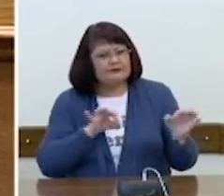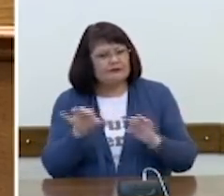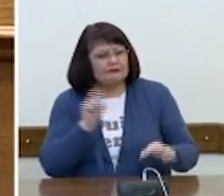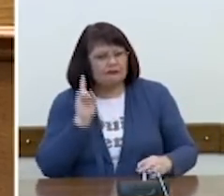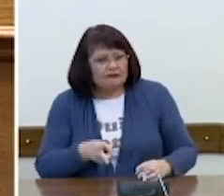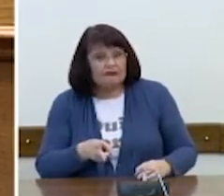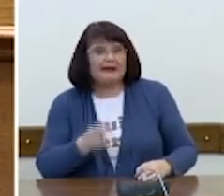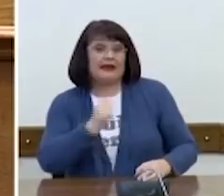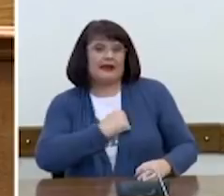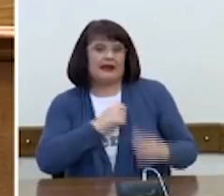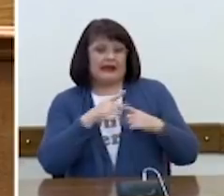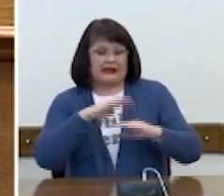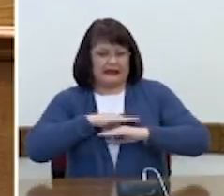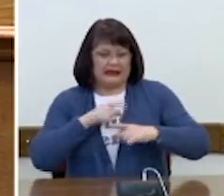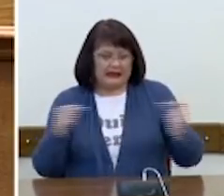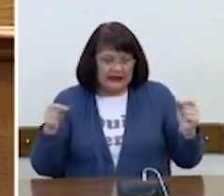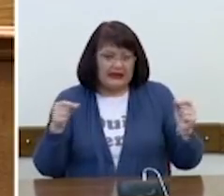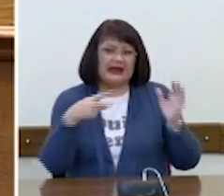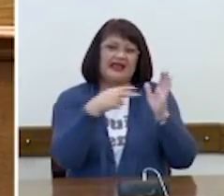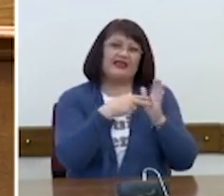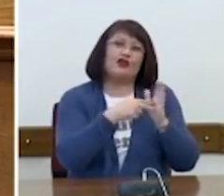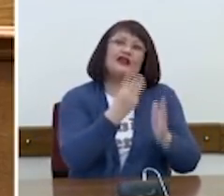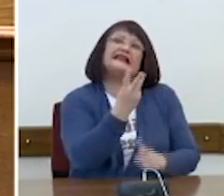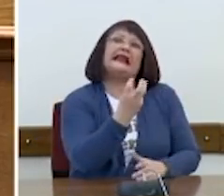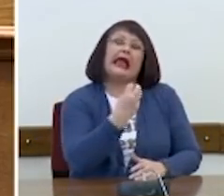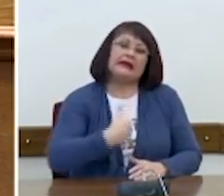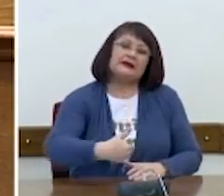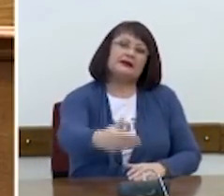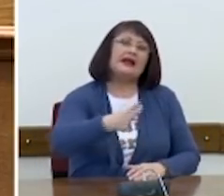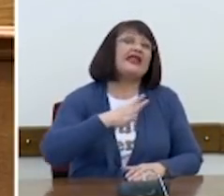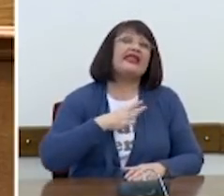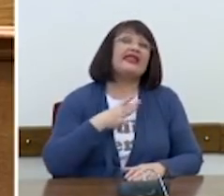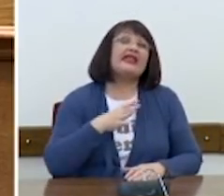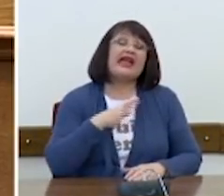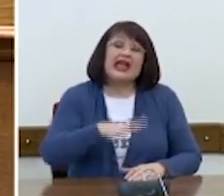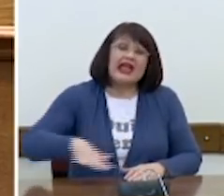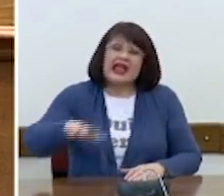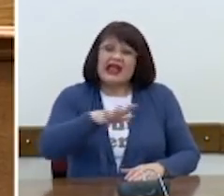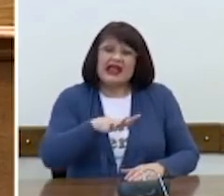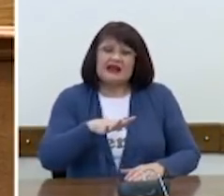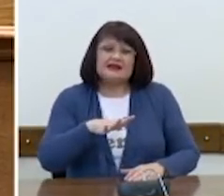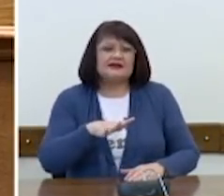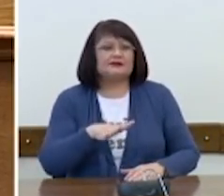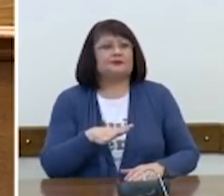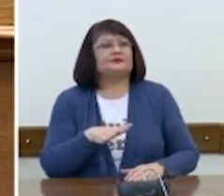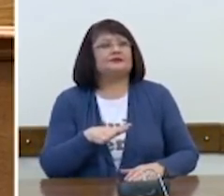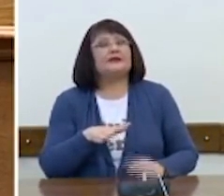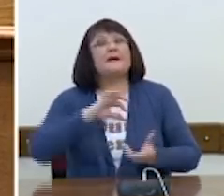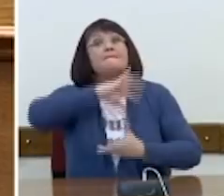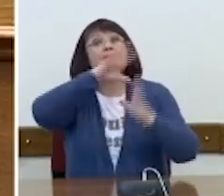του ΝΑΤΟ 2030, που επιχειρεί να καταστήσει αυτό το δολοφονικό οργανισμό παγκόσμιο